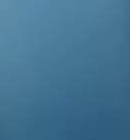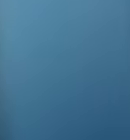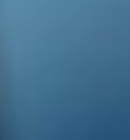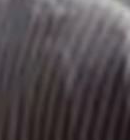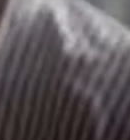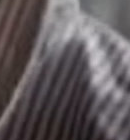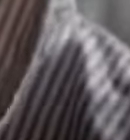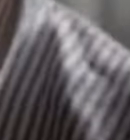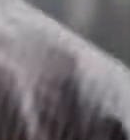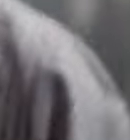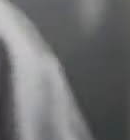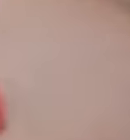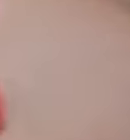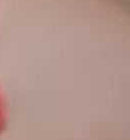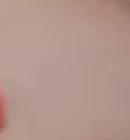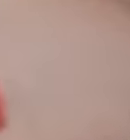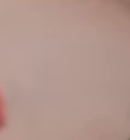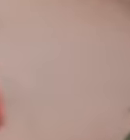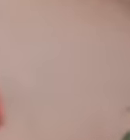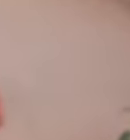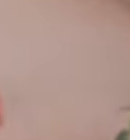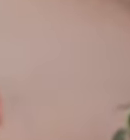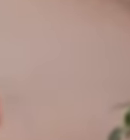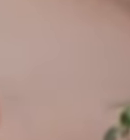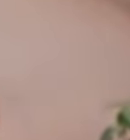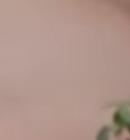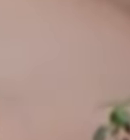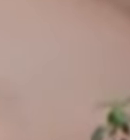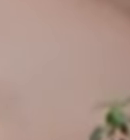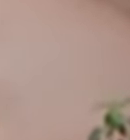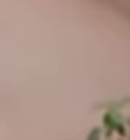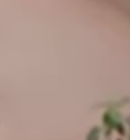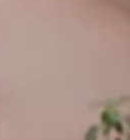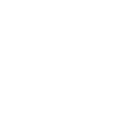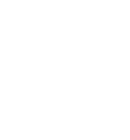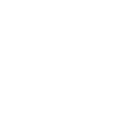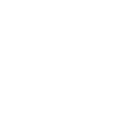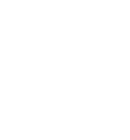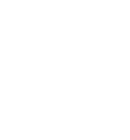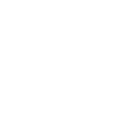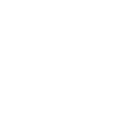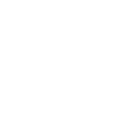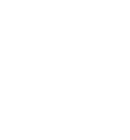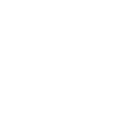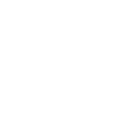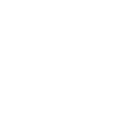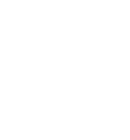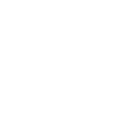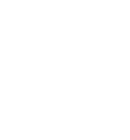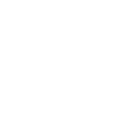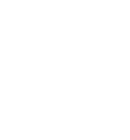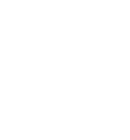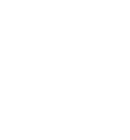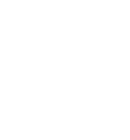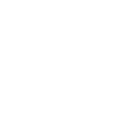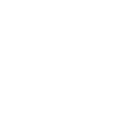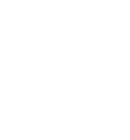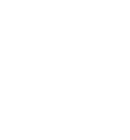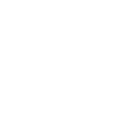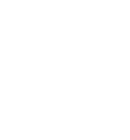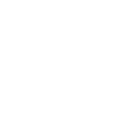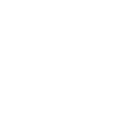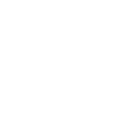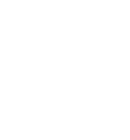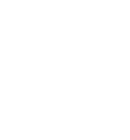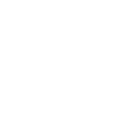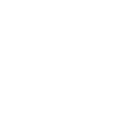TB inatiba. Pata matibabu bila malipo katika hospitali zote za umma. Tujijali tumalize TB. Ujumbe huu umeletwa kwako na